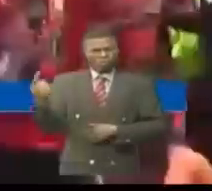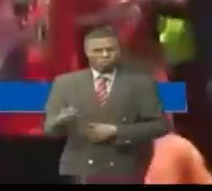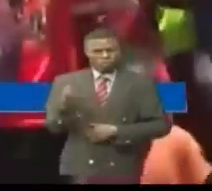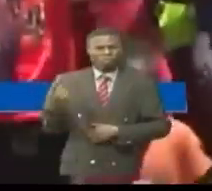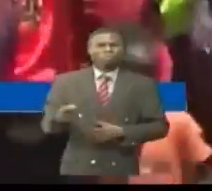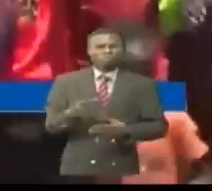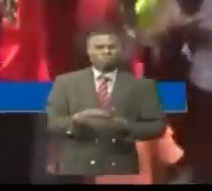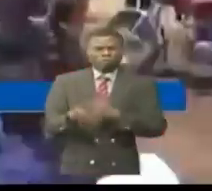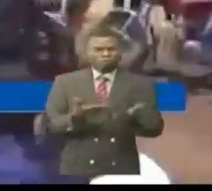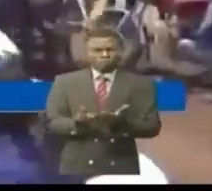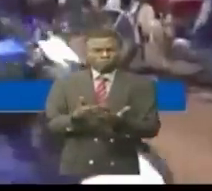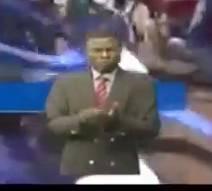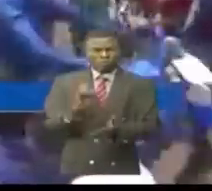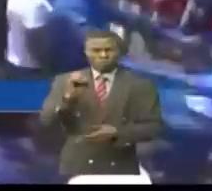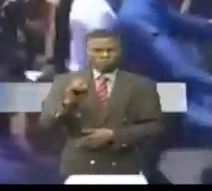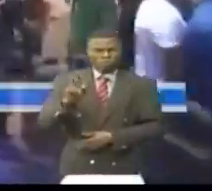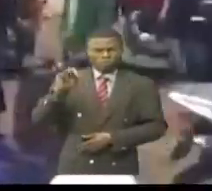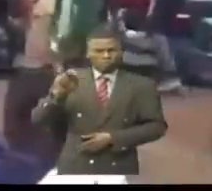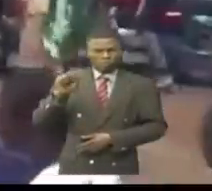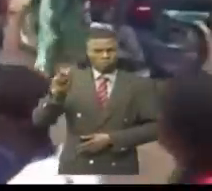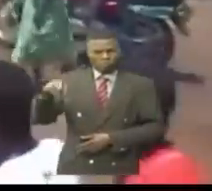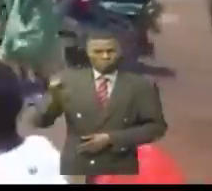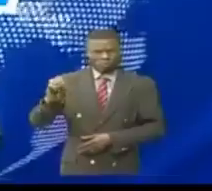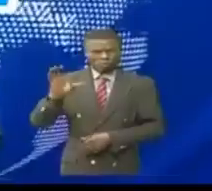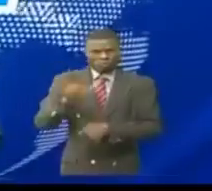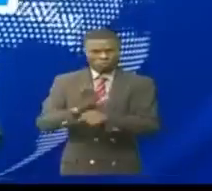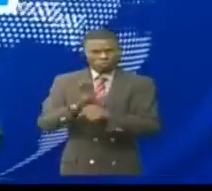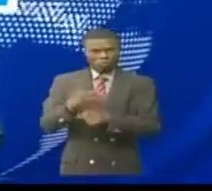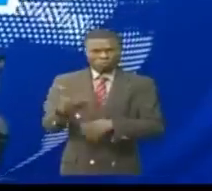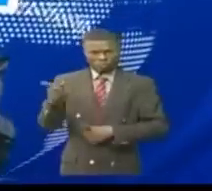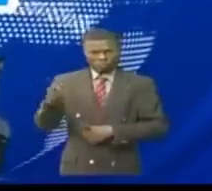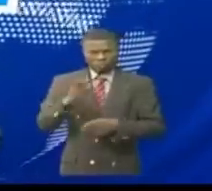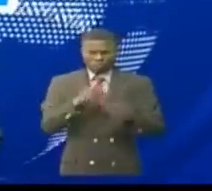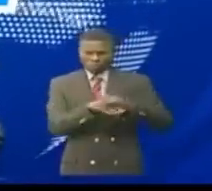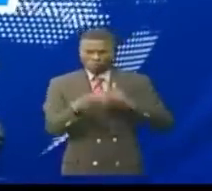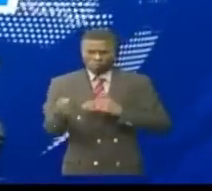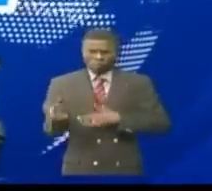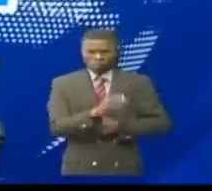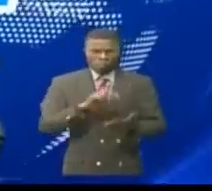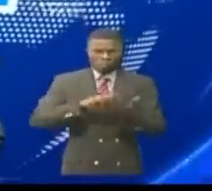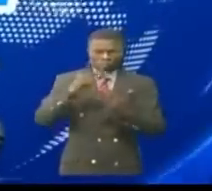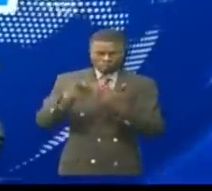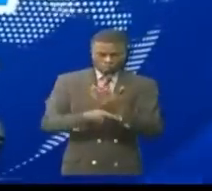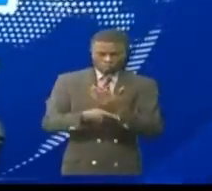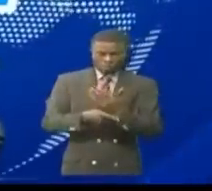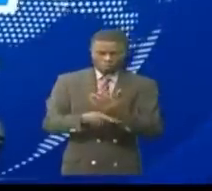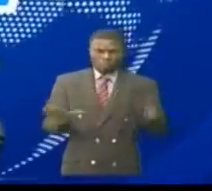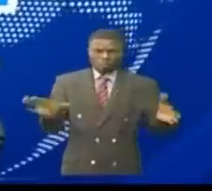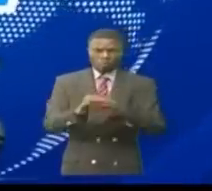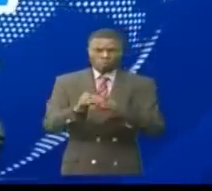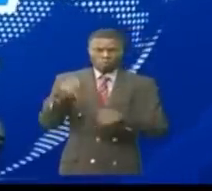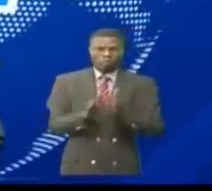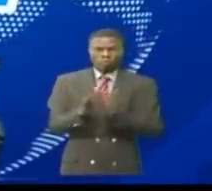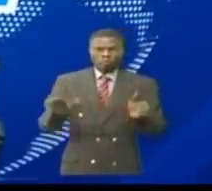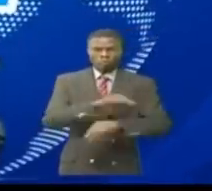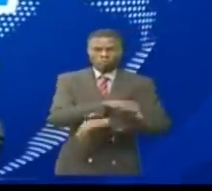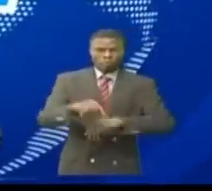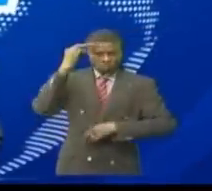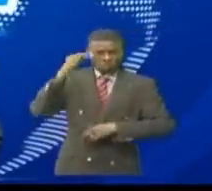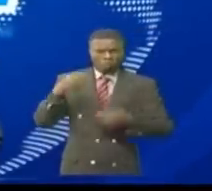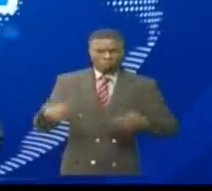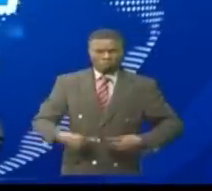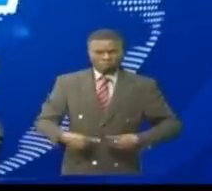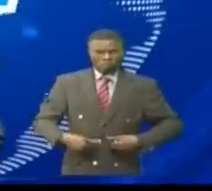traiter l'ONAPAC, qui détient un torréfacteur. Le programme Afterback, affilié au secrétariat du ministère de la